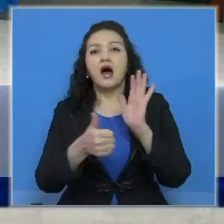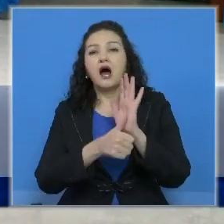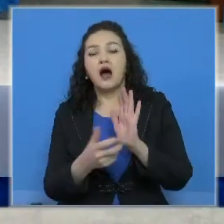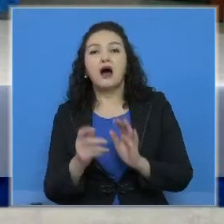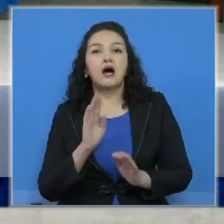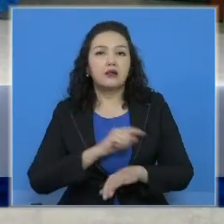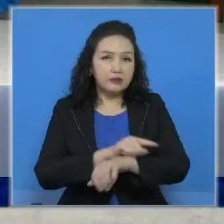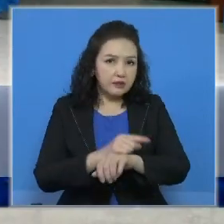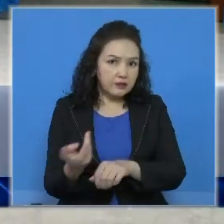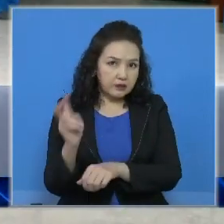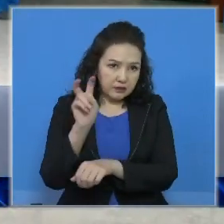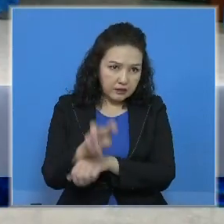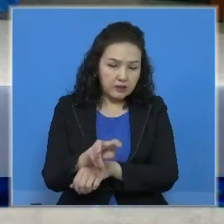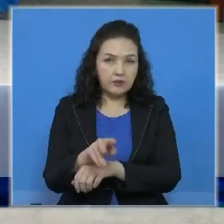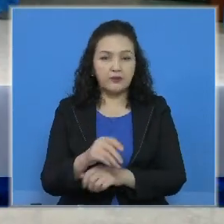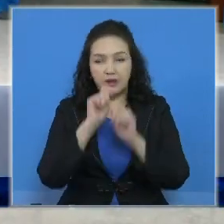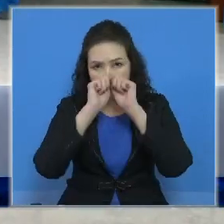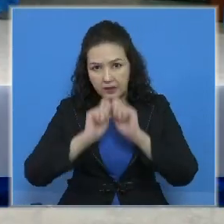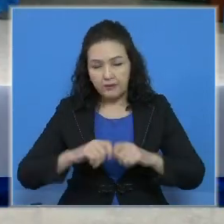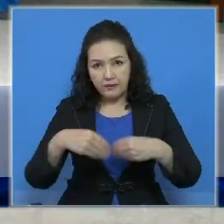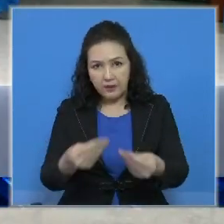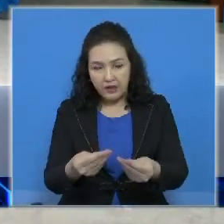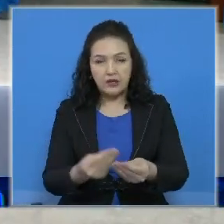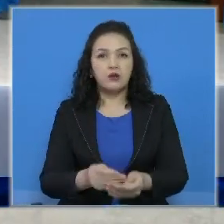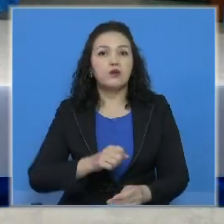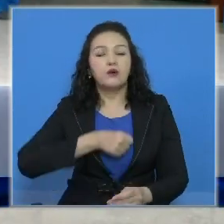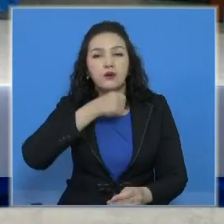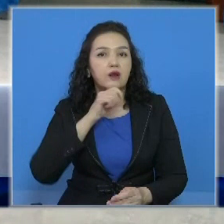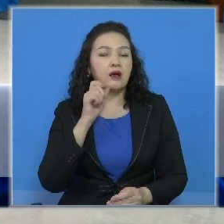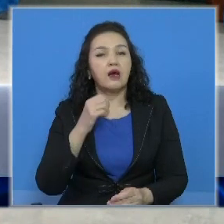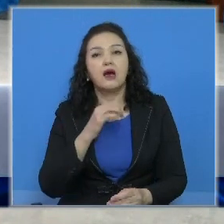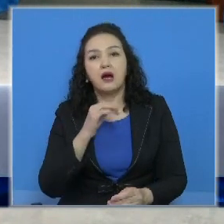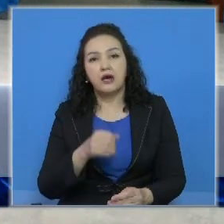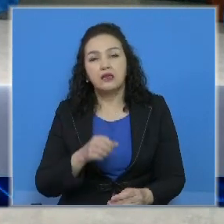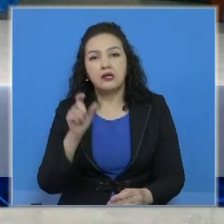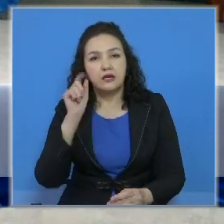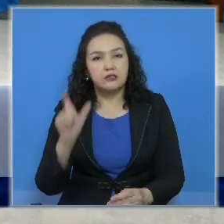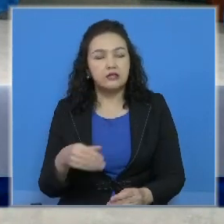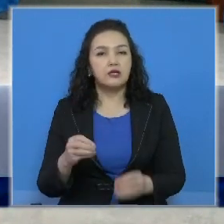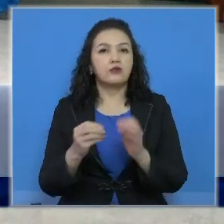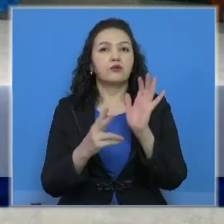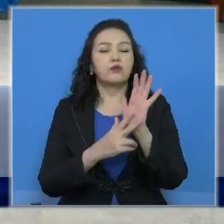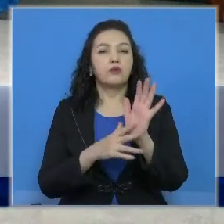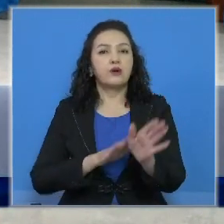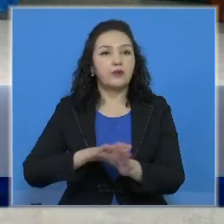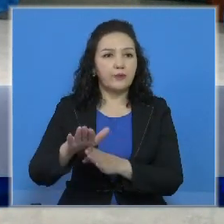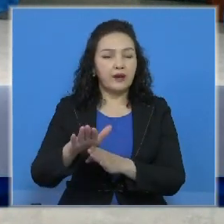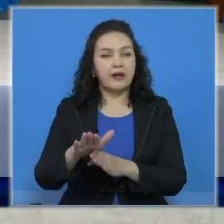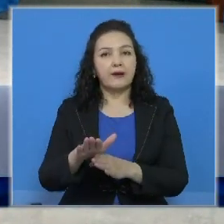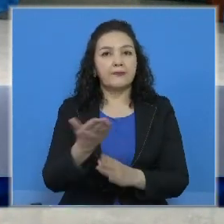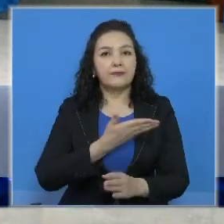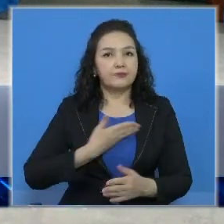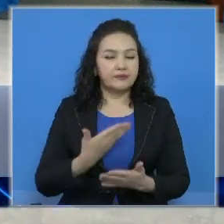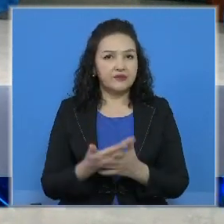adımlarına ses sipatlarını verdik, ülken kariyağa verdik. Mene kazır jana 18'ge tolgan